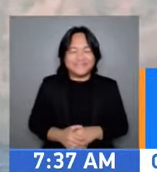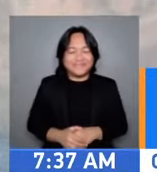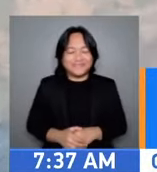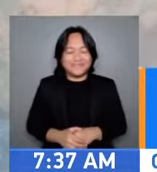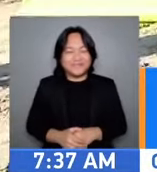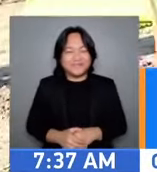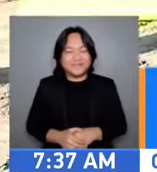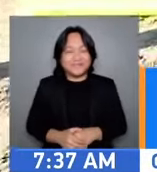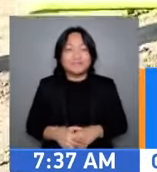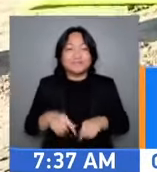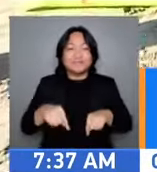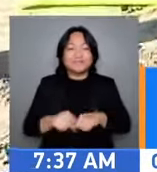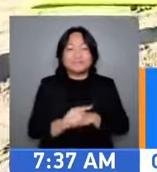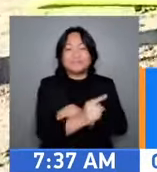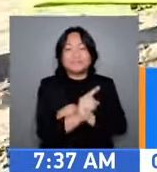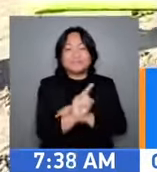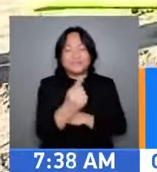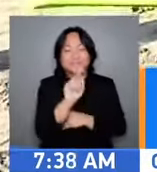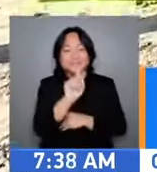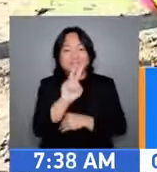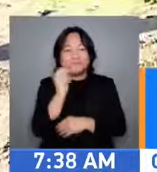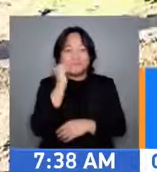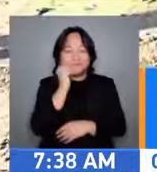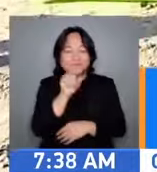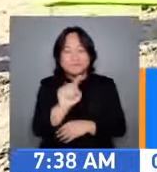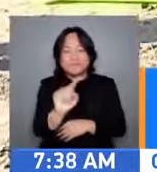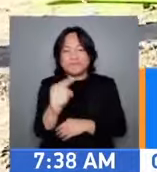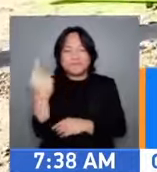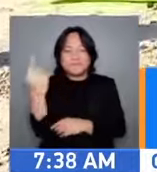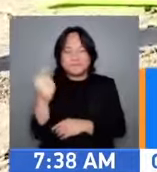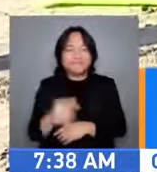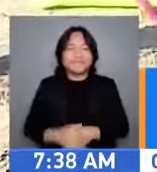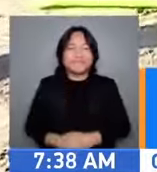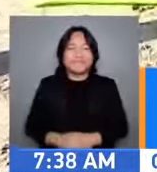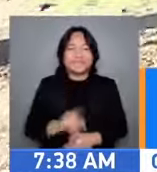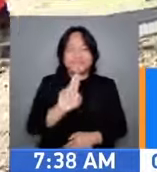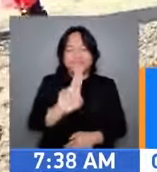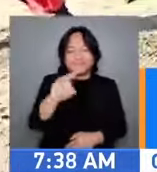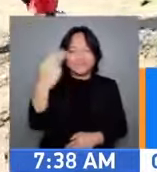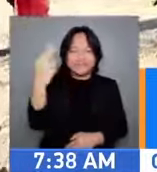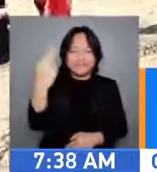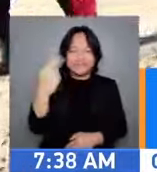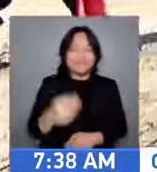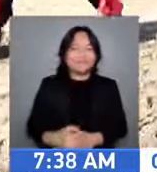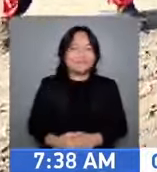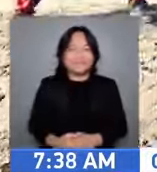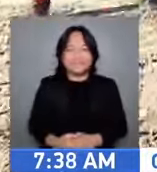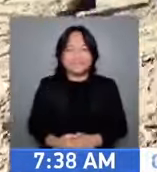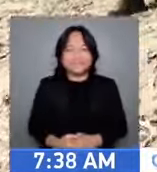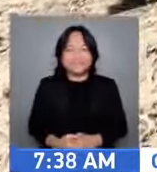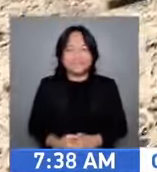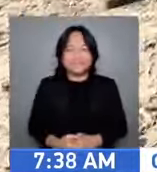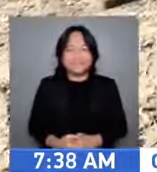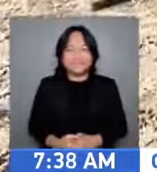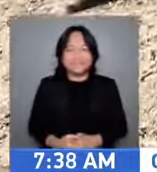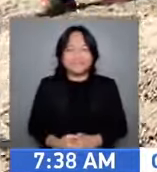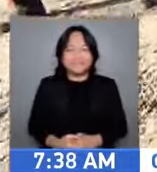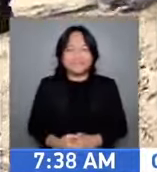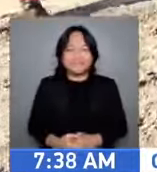sa inyong pambansang morning show kung saan laging una ka. Unang hit it! Excited na